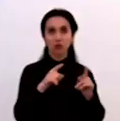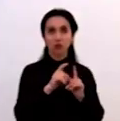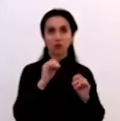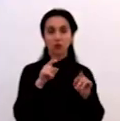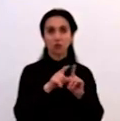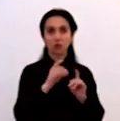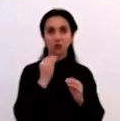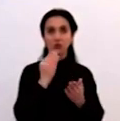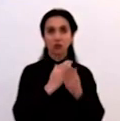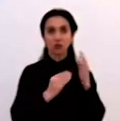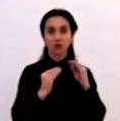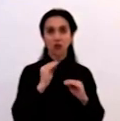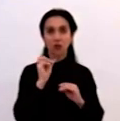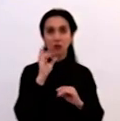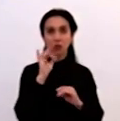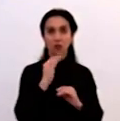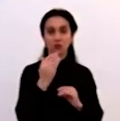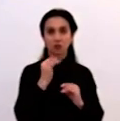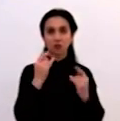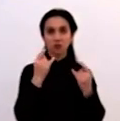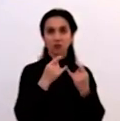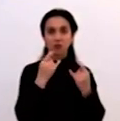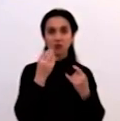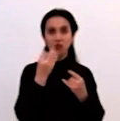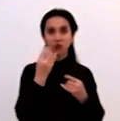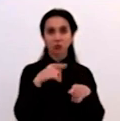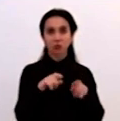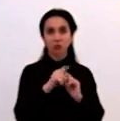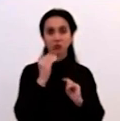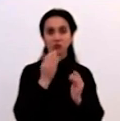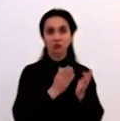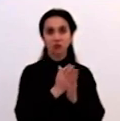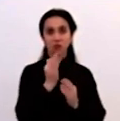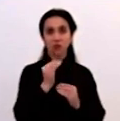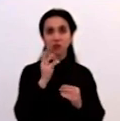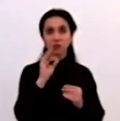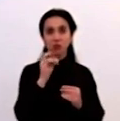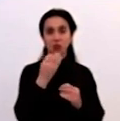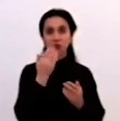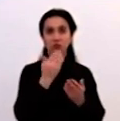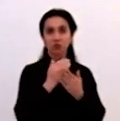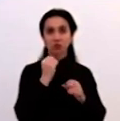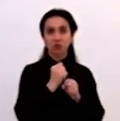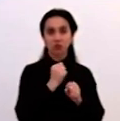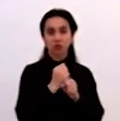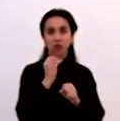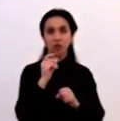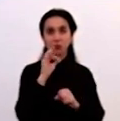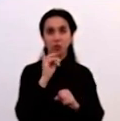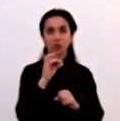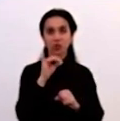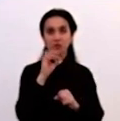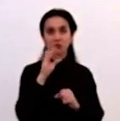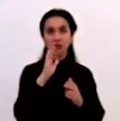hamda yaratilayotgan axborot va telekommunikatsiya tizimlarining me'yorda ishlashiga axborot